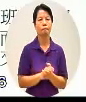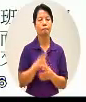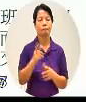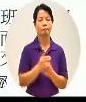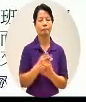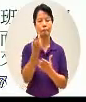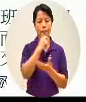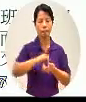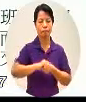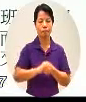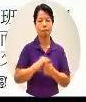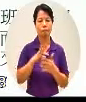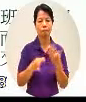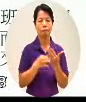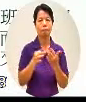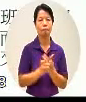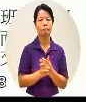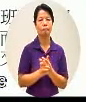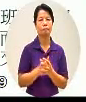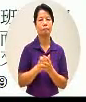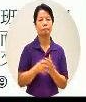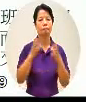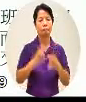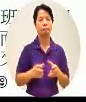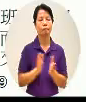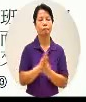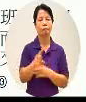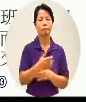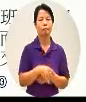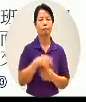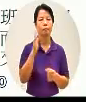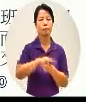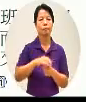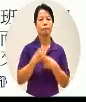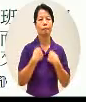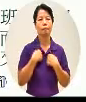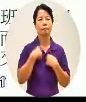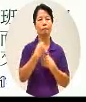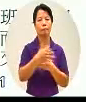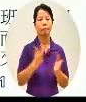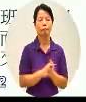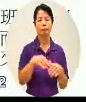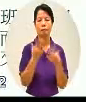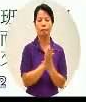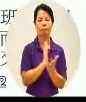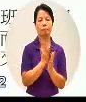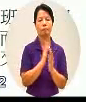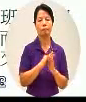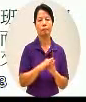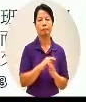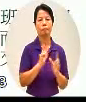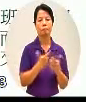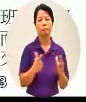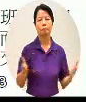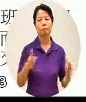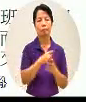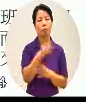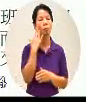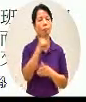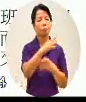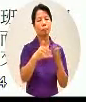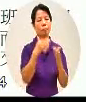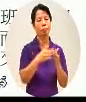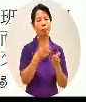检定的制度用来吼，人即马补习班有诶无诶？内容搁五花八门，恁学校要用什么检定，我嘛唔